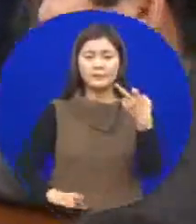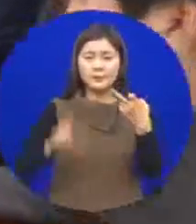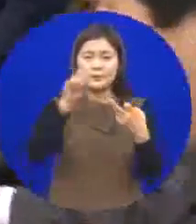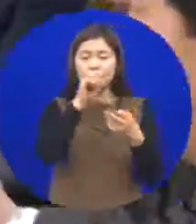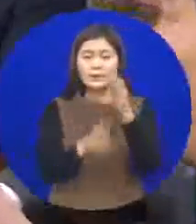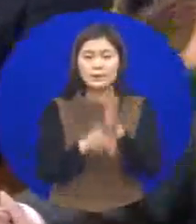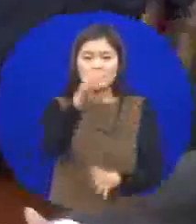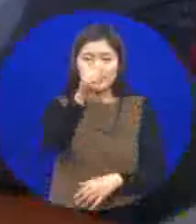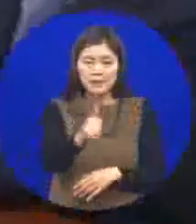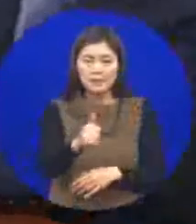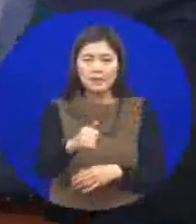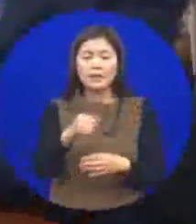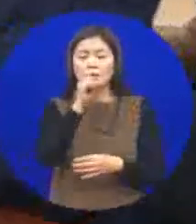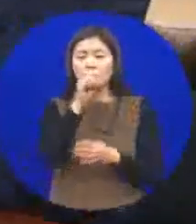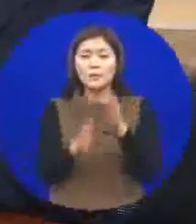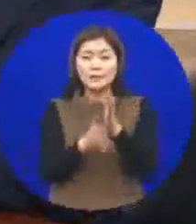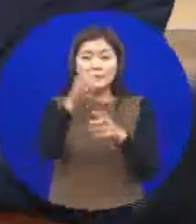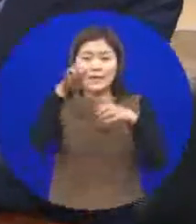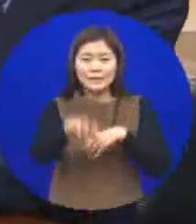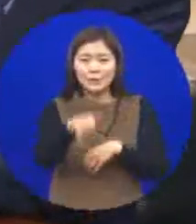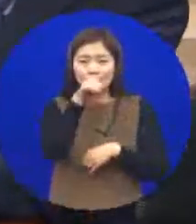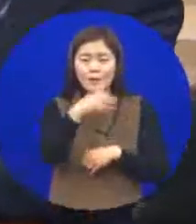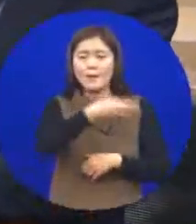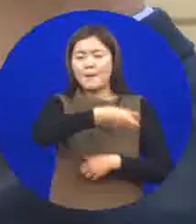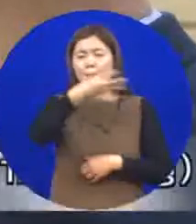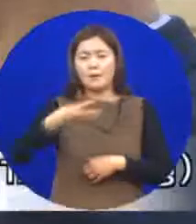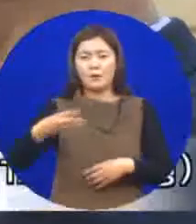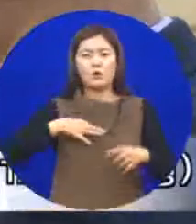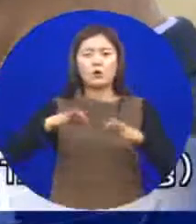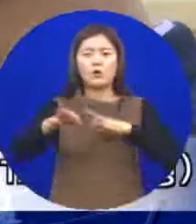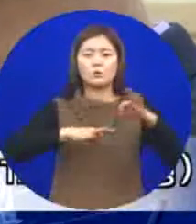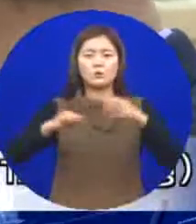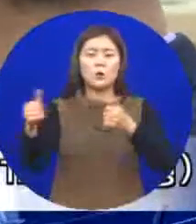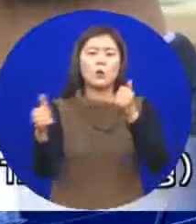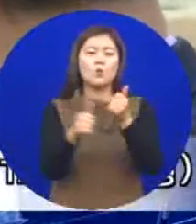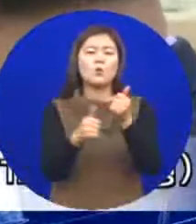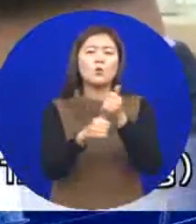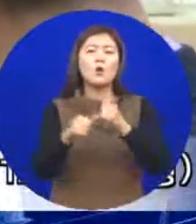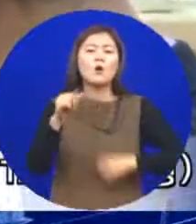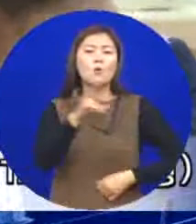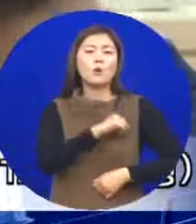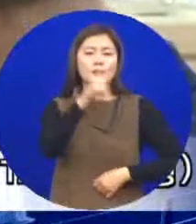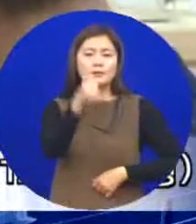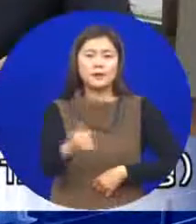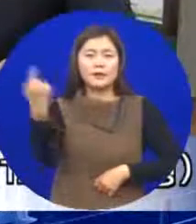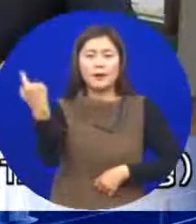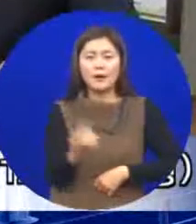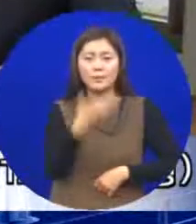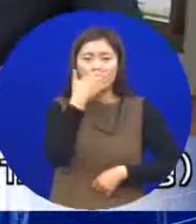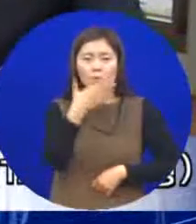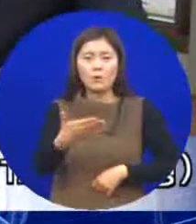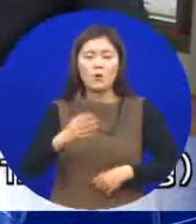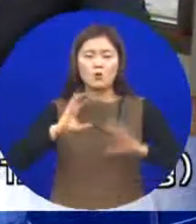12일 정찬민 시장은 시청 시장실에서 베트남 국회 부의장이자 경제위원회 위원장인 부홍타잉 위원장을 대표로